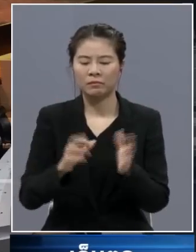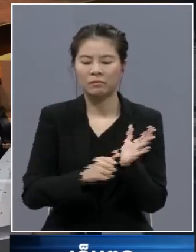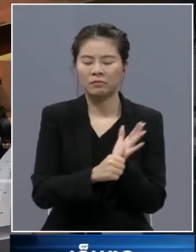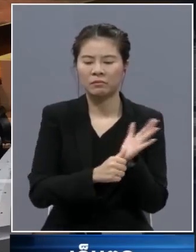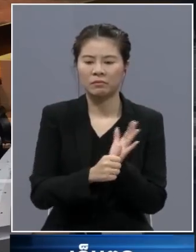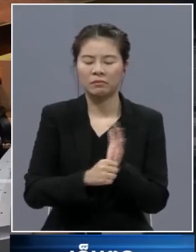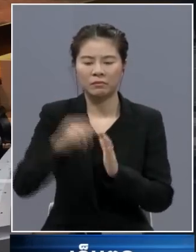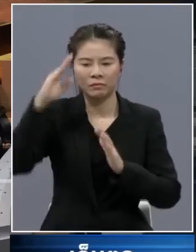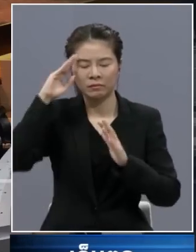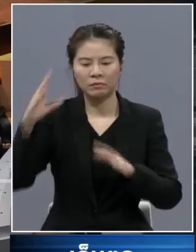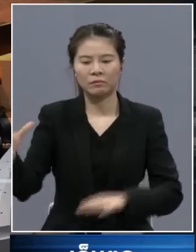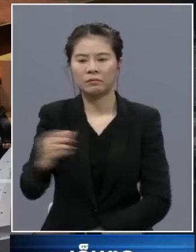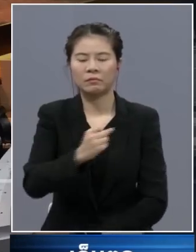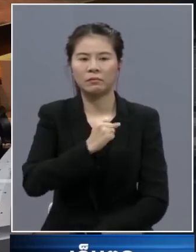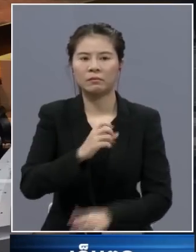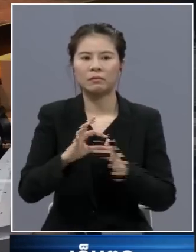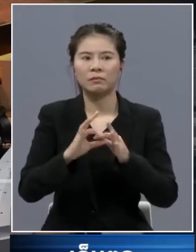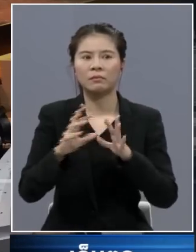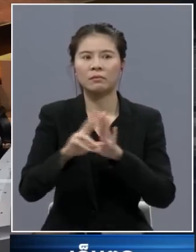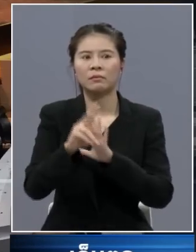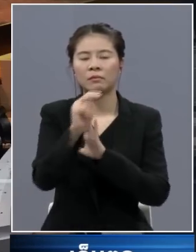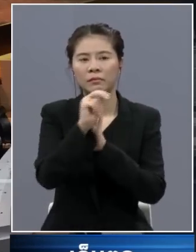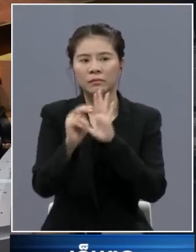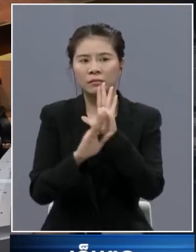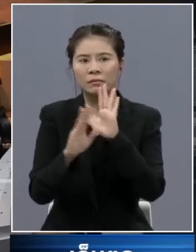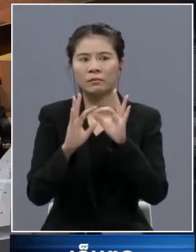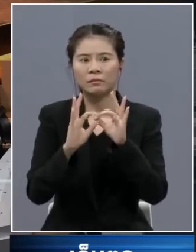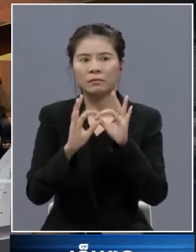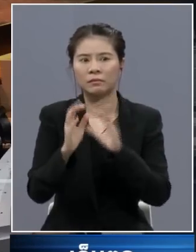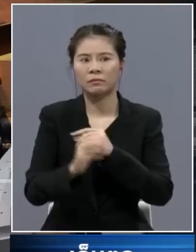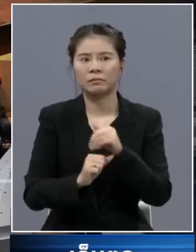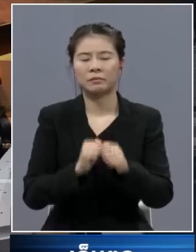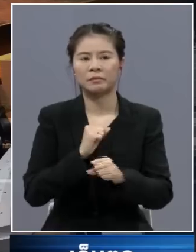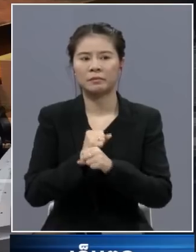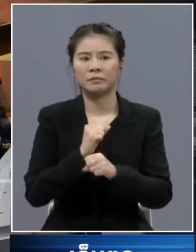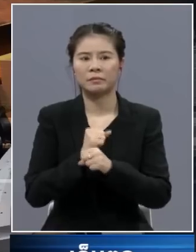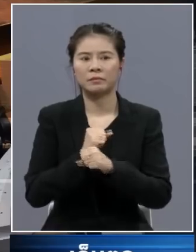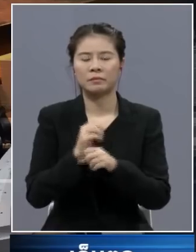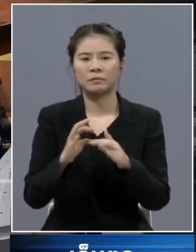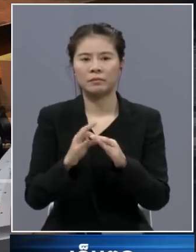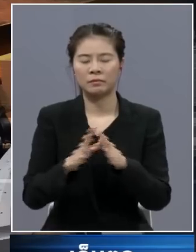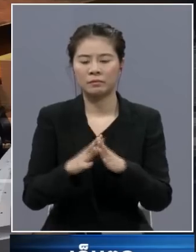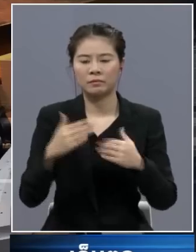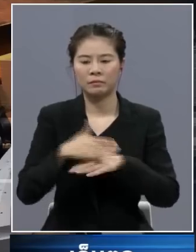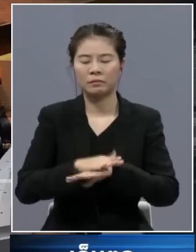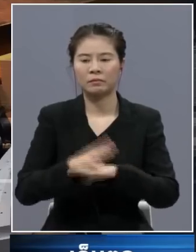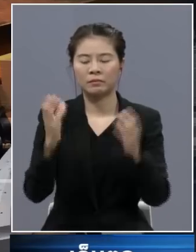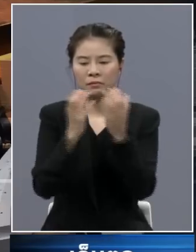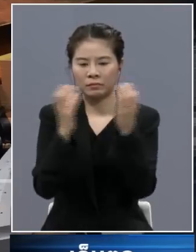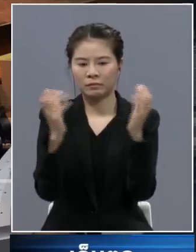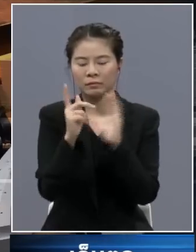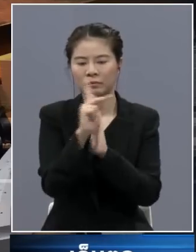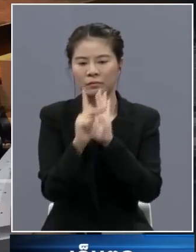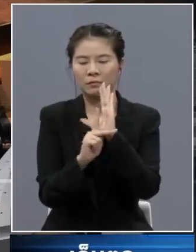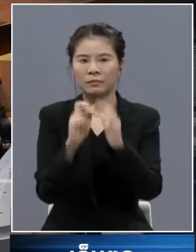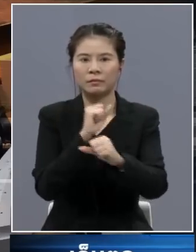ผู้จัดการรณรงค์สื่อสารนโยบายของพรรคก้าวไกลนะครับแล้วก็เข้าไปมีส่วนร่วมในการร่างรัฐธรรมนูญใหม่ของพรรคแล้วก็ถูกดัน